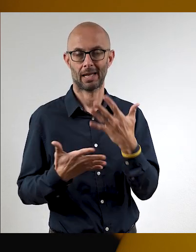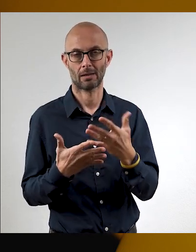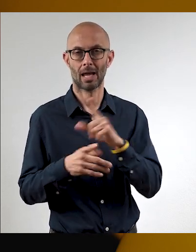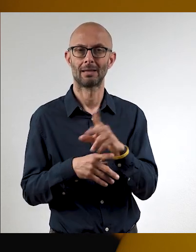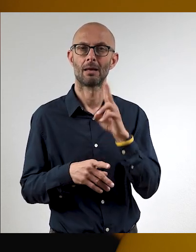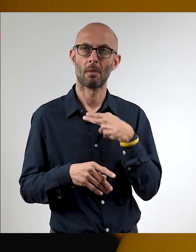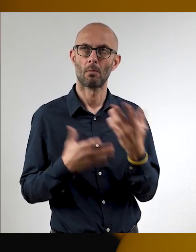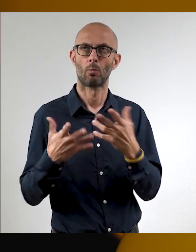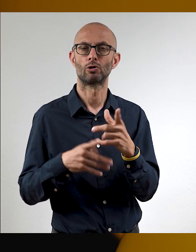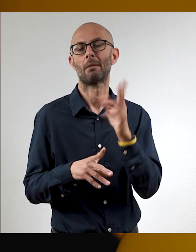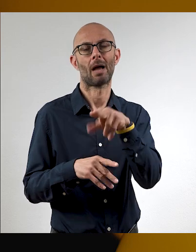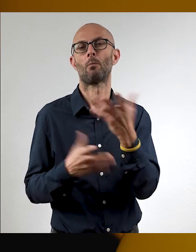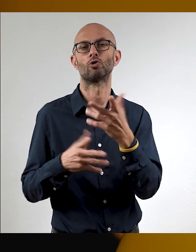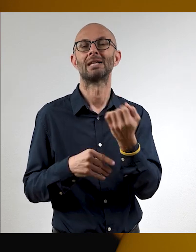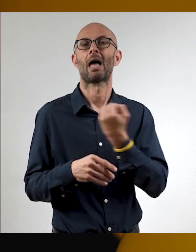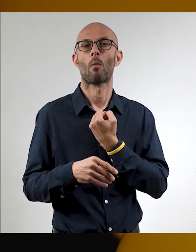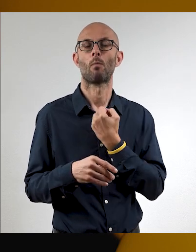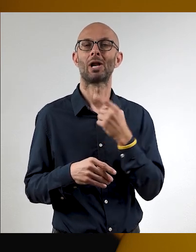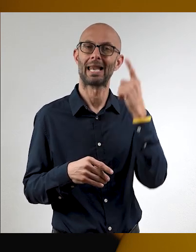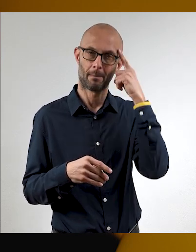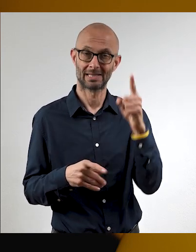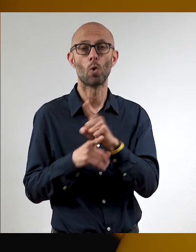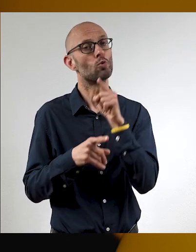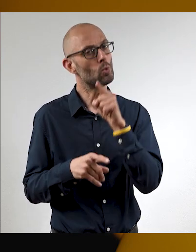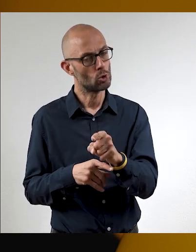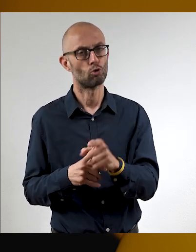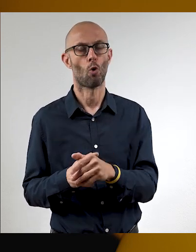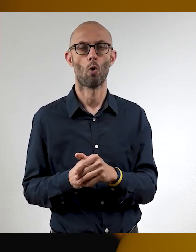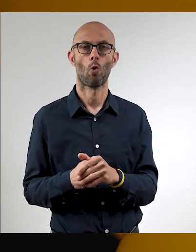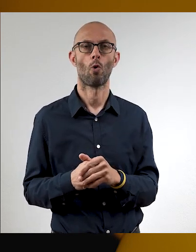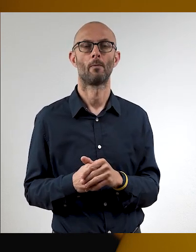in ima morda samomorilne misli. Ne, je to tudi